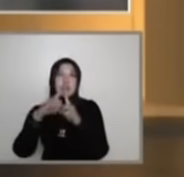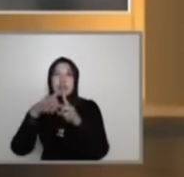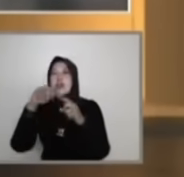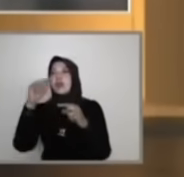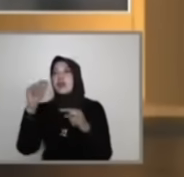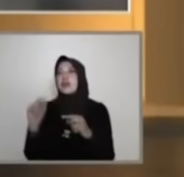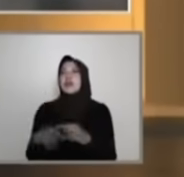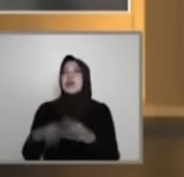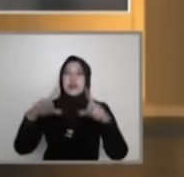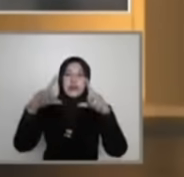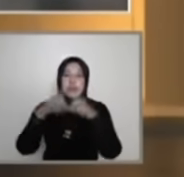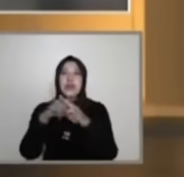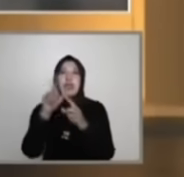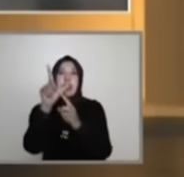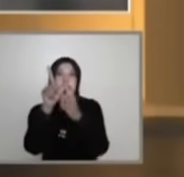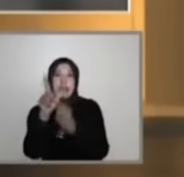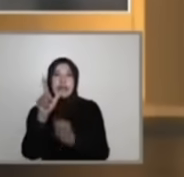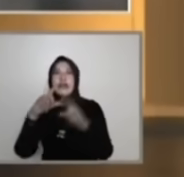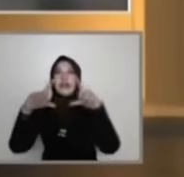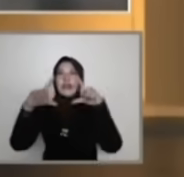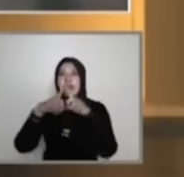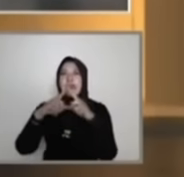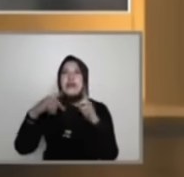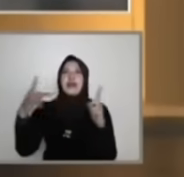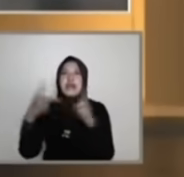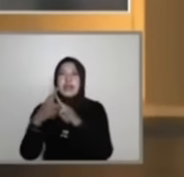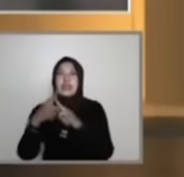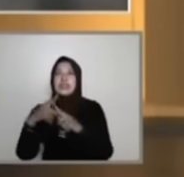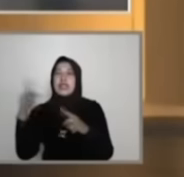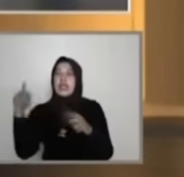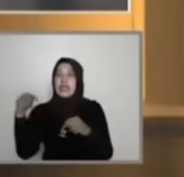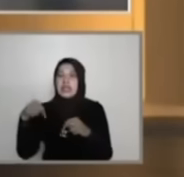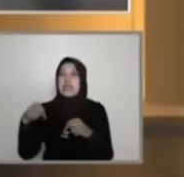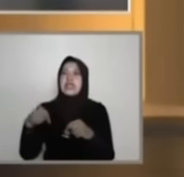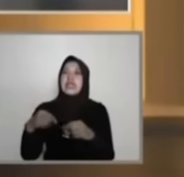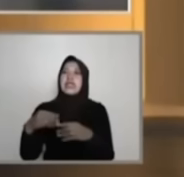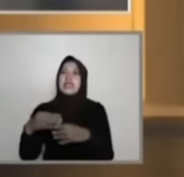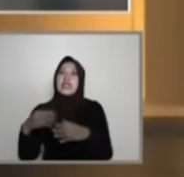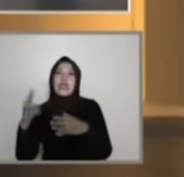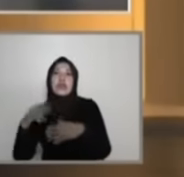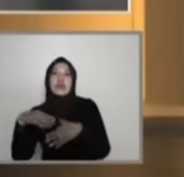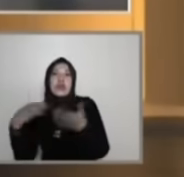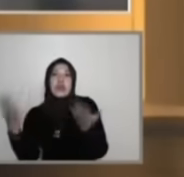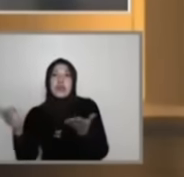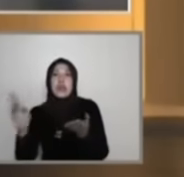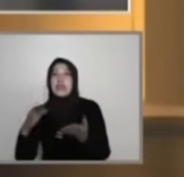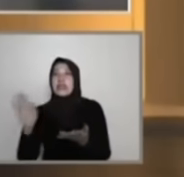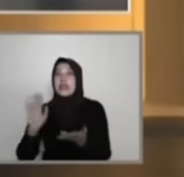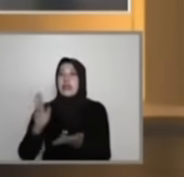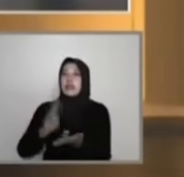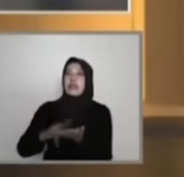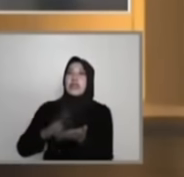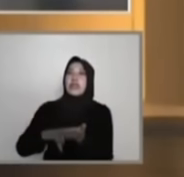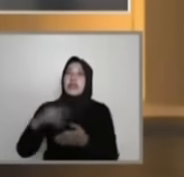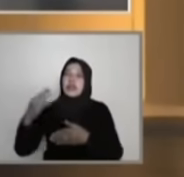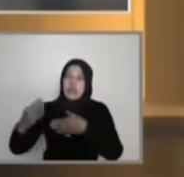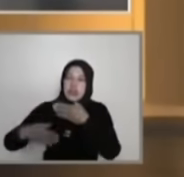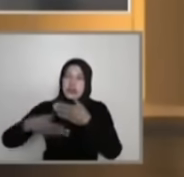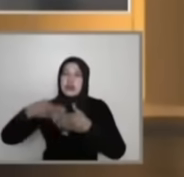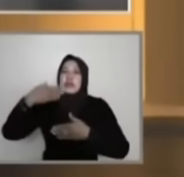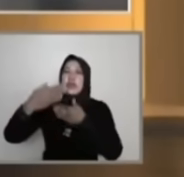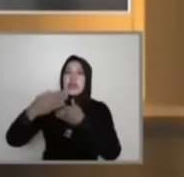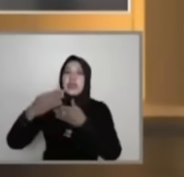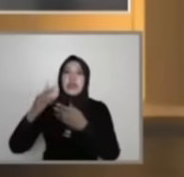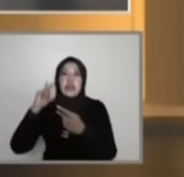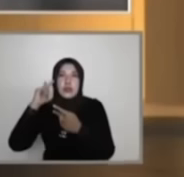jelas bahwasanya kita ingin anak-anak alumni daerah mendapatkan beasiswa untuk melanjutkan kuliah